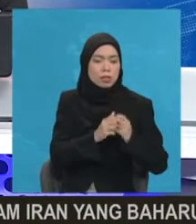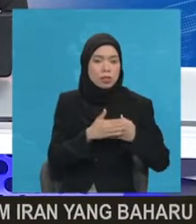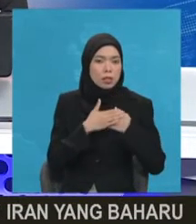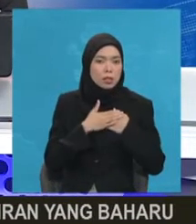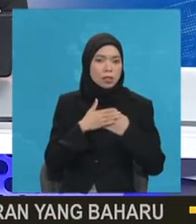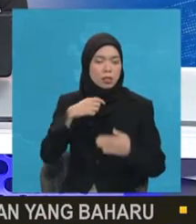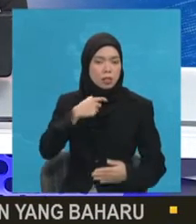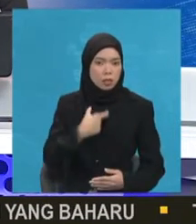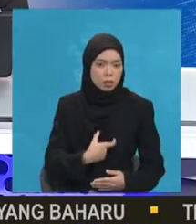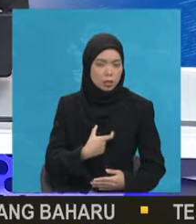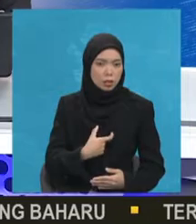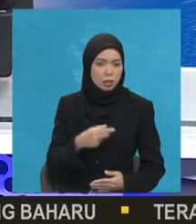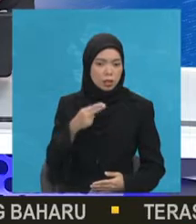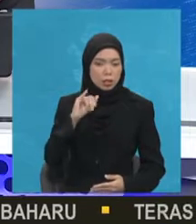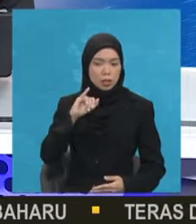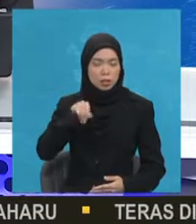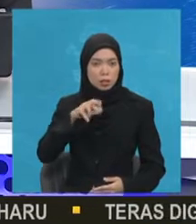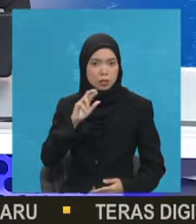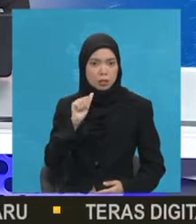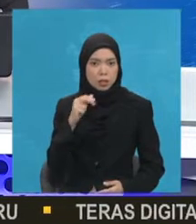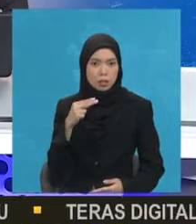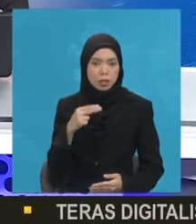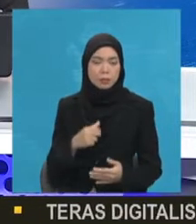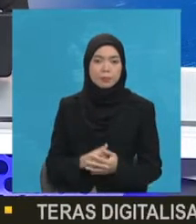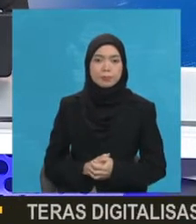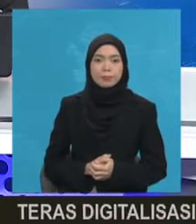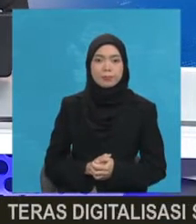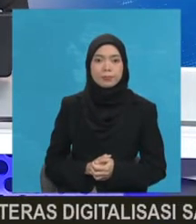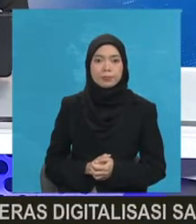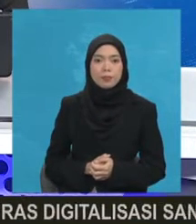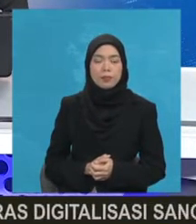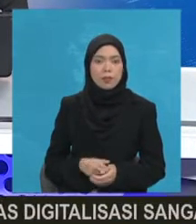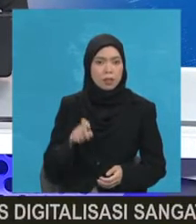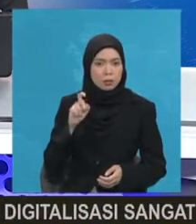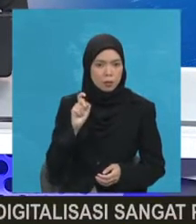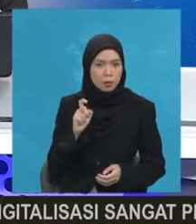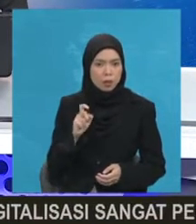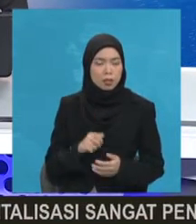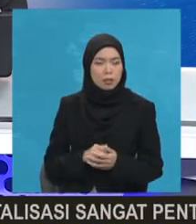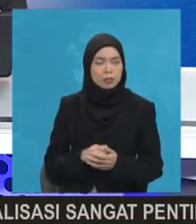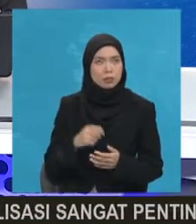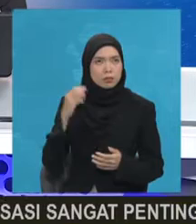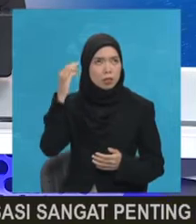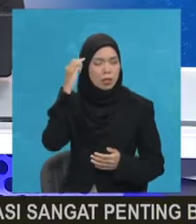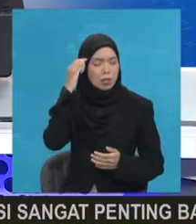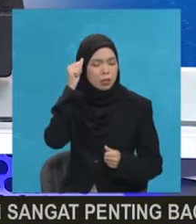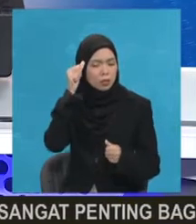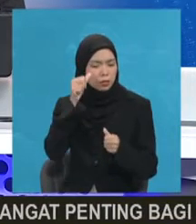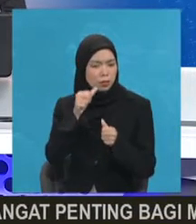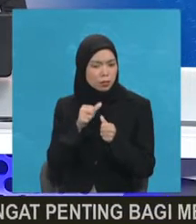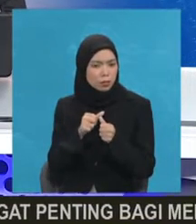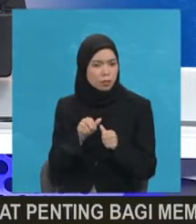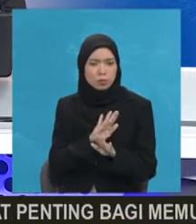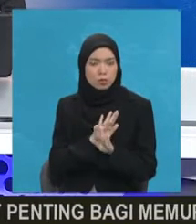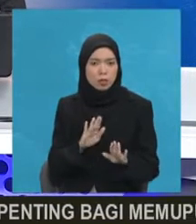hijrah yang penuh dengan perjuangan pengorbanan dan tauladan pasti agar sentiasa dalam ingatan dan tidak akan